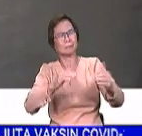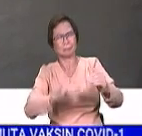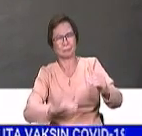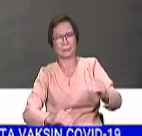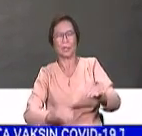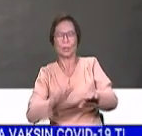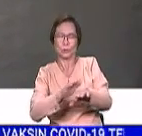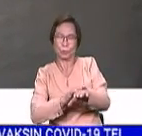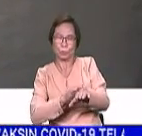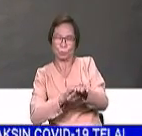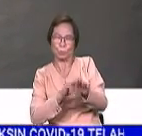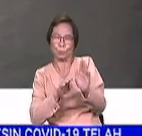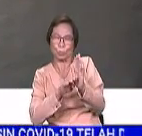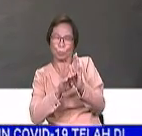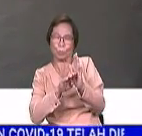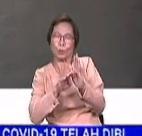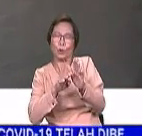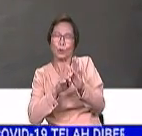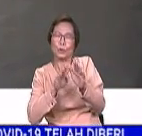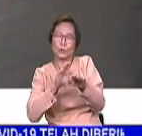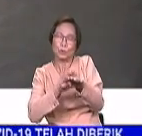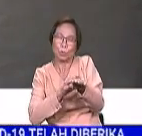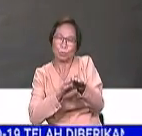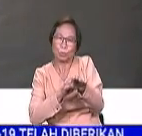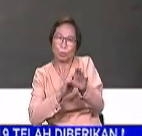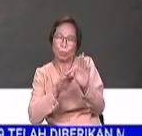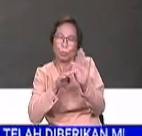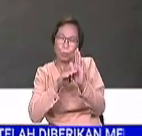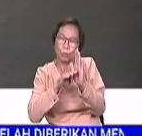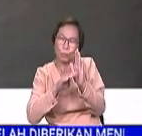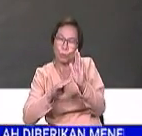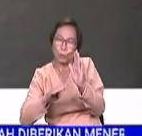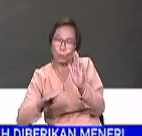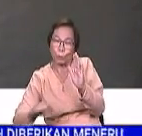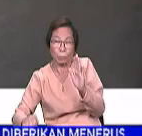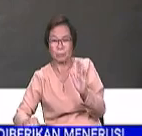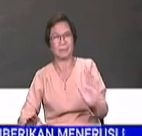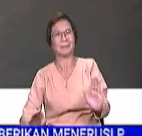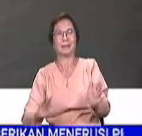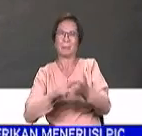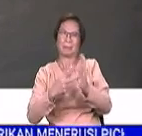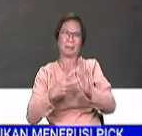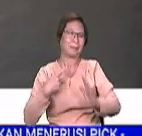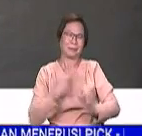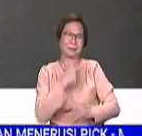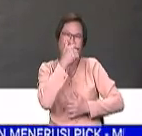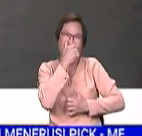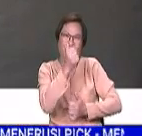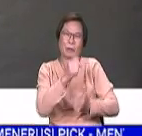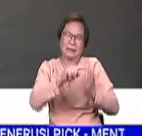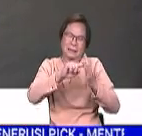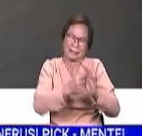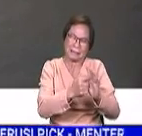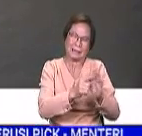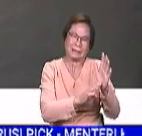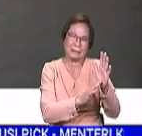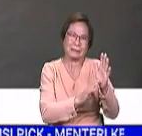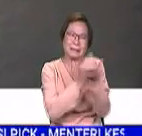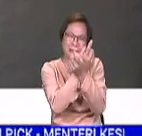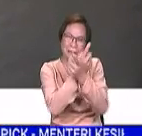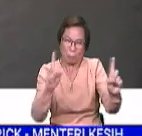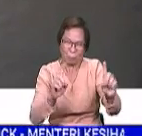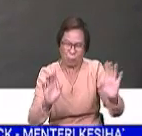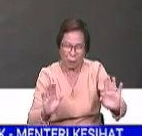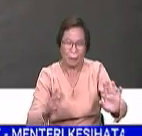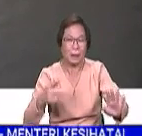tahun tapi itu bukan kita tidak berminat tentang menghidupkan demokrasi kita melihat